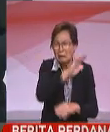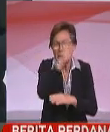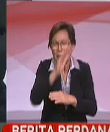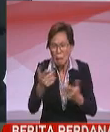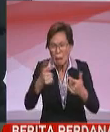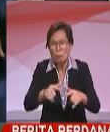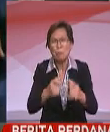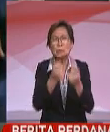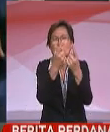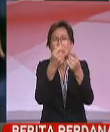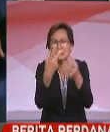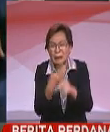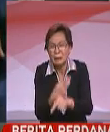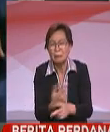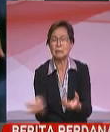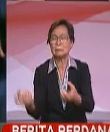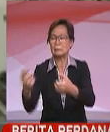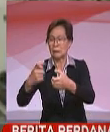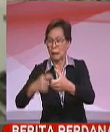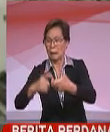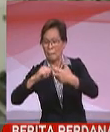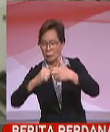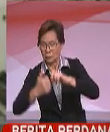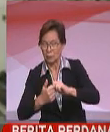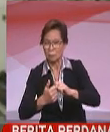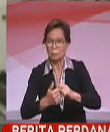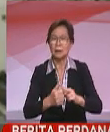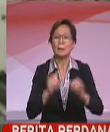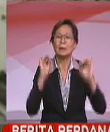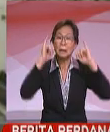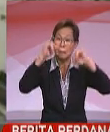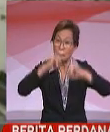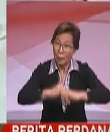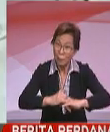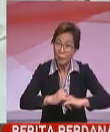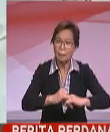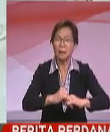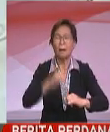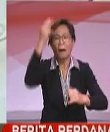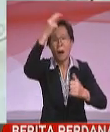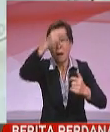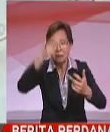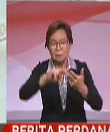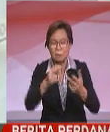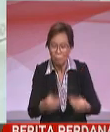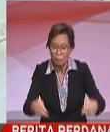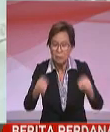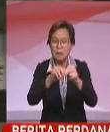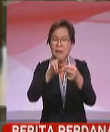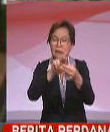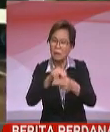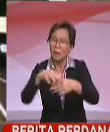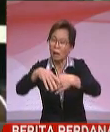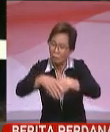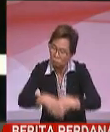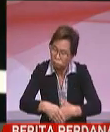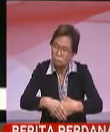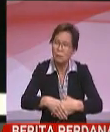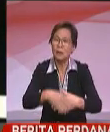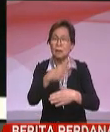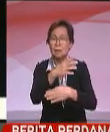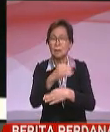Antaranya terkait dengan isu-isu berkenaan dengan ibadat, solat, haji, masjid, nikah kahwin